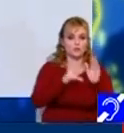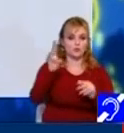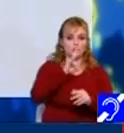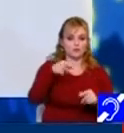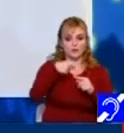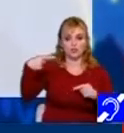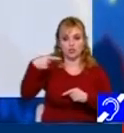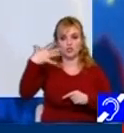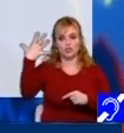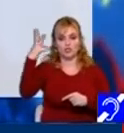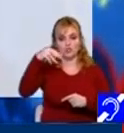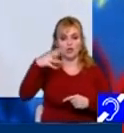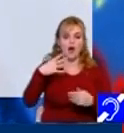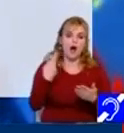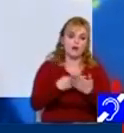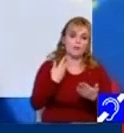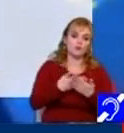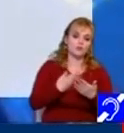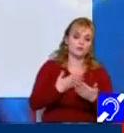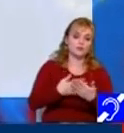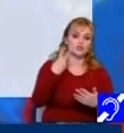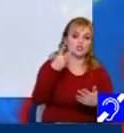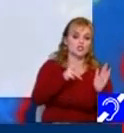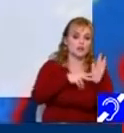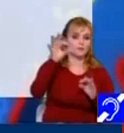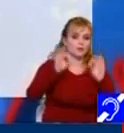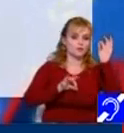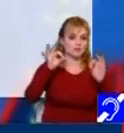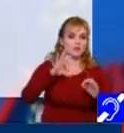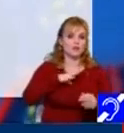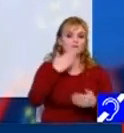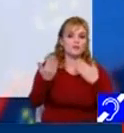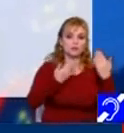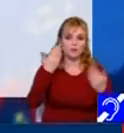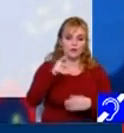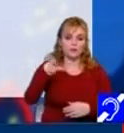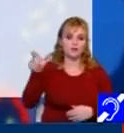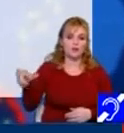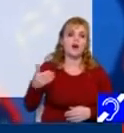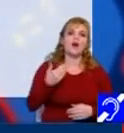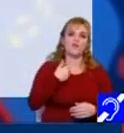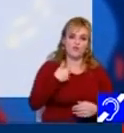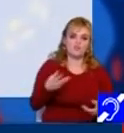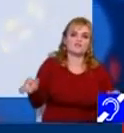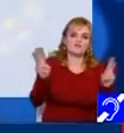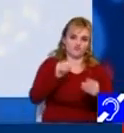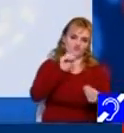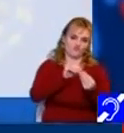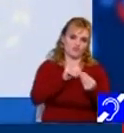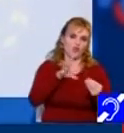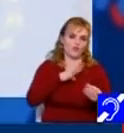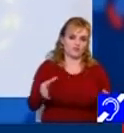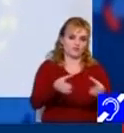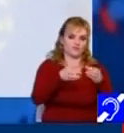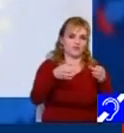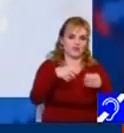noiembrie-5 decembrie arată că aproximativ 37% dintre cetățenii Republicii Moldova preferă votul în baza listelor de partid.